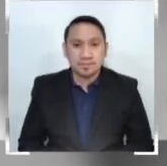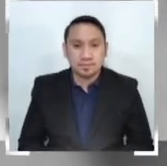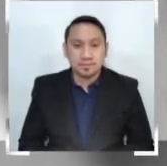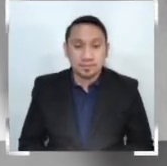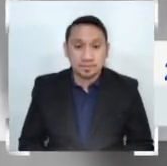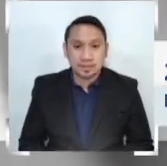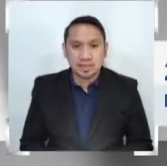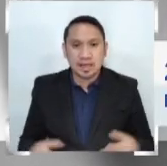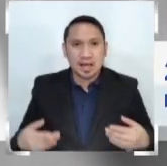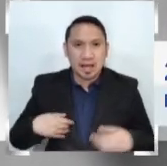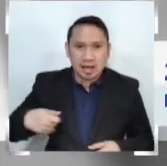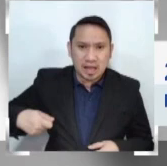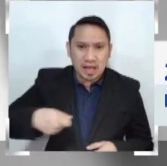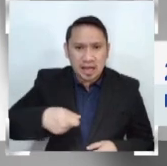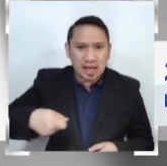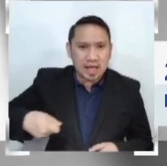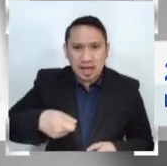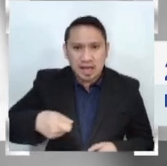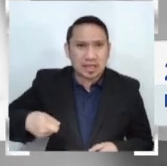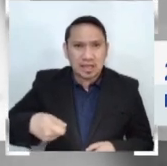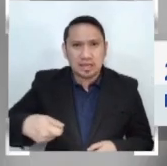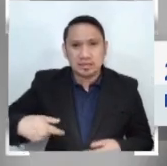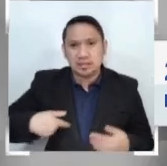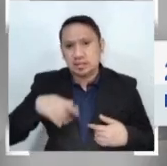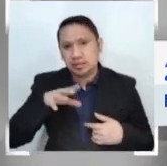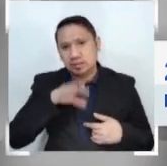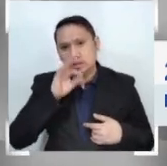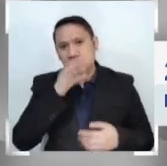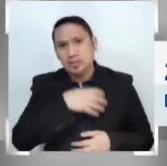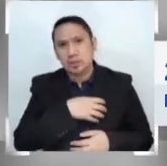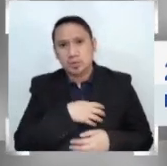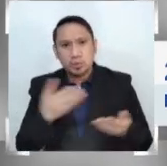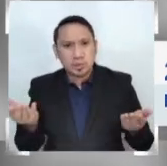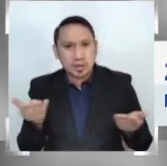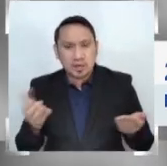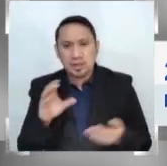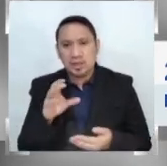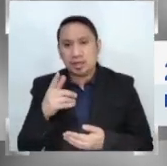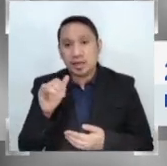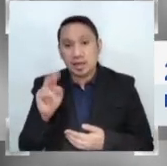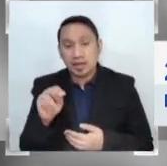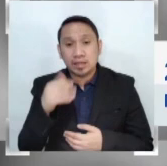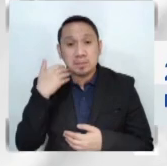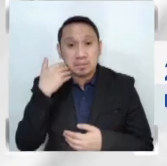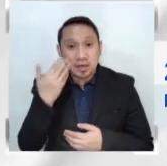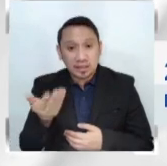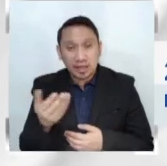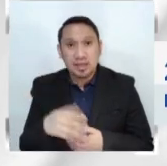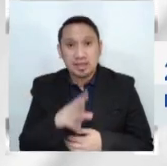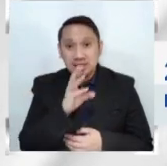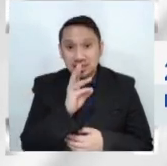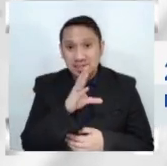Tagdad ng saksak ang tatlong magkakaanak ng matagpuan ng pulisya sa Santa Teresita, Cagayan. Patay ang magkapatid na edad